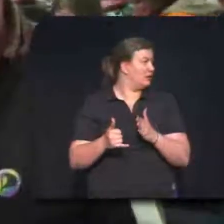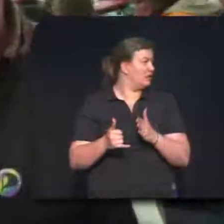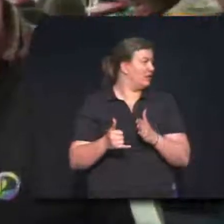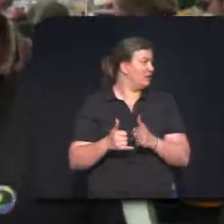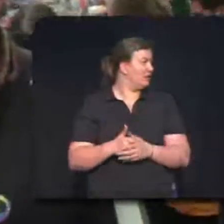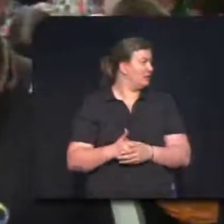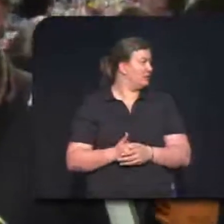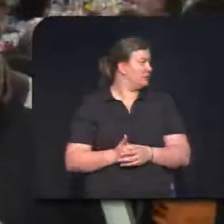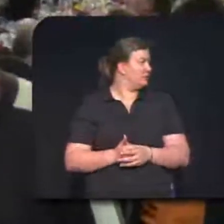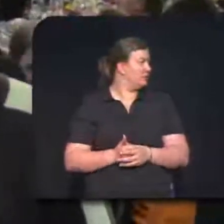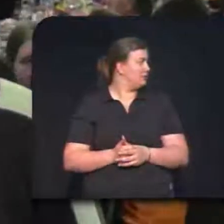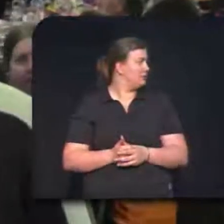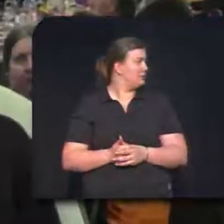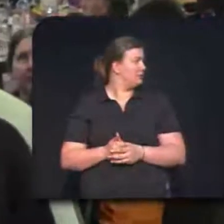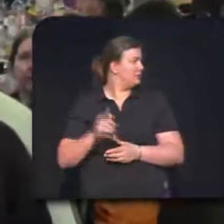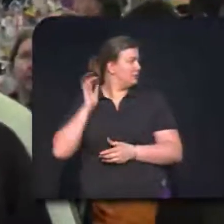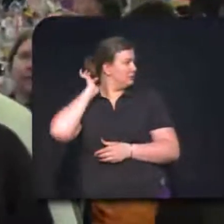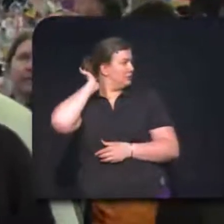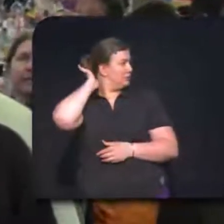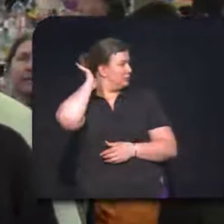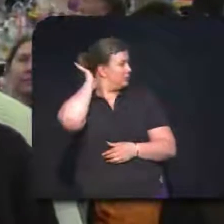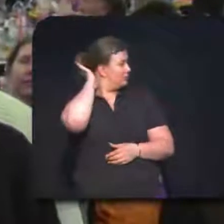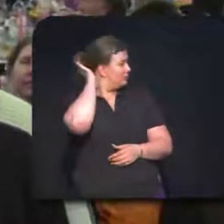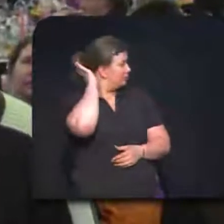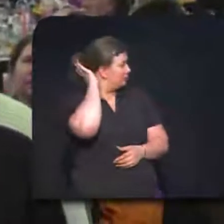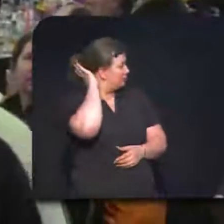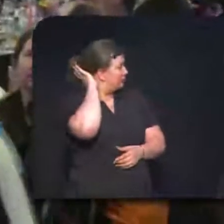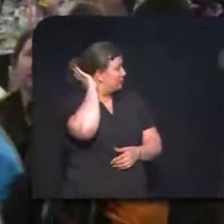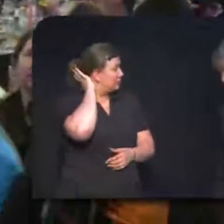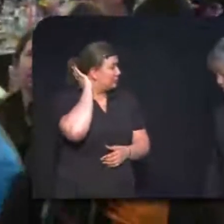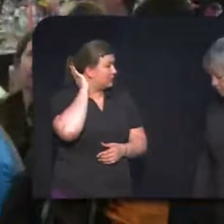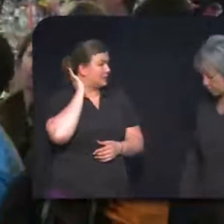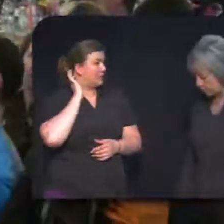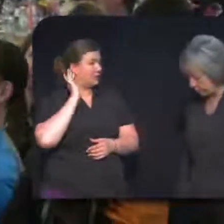probebeitrag bitte schön jetzt den Beitrag noch